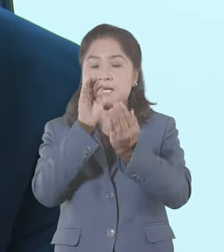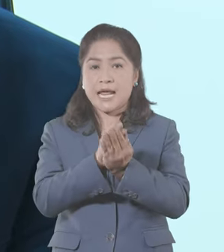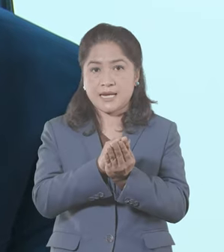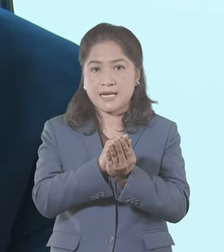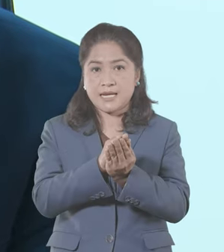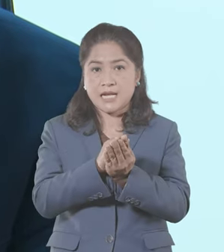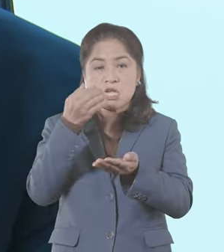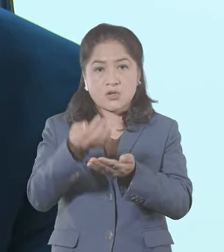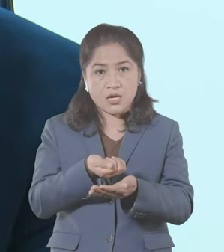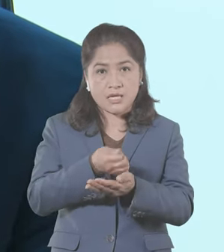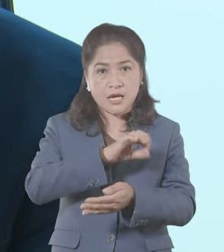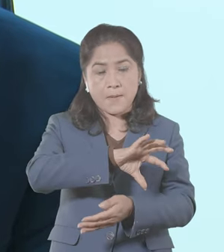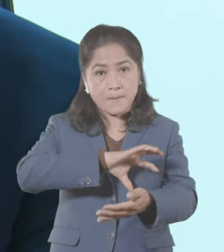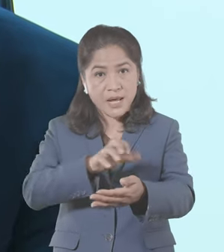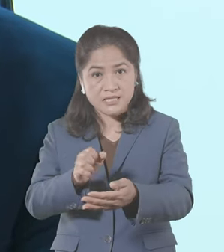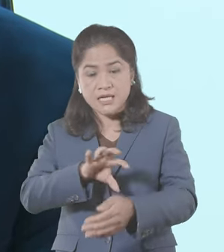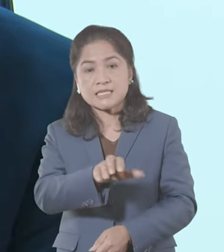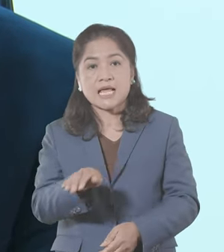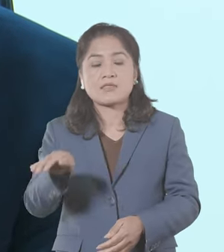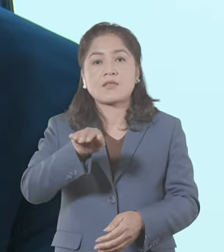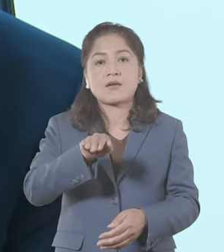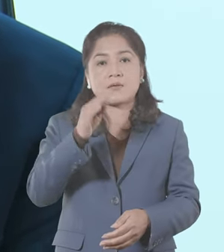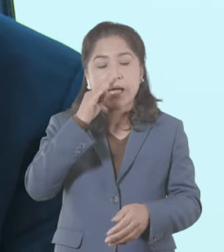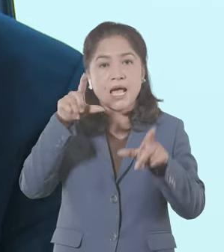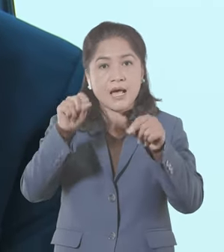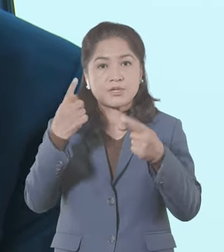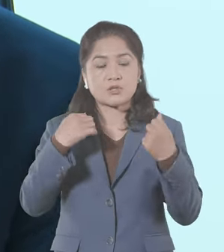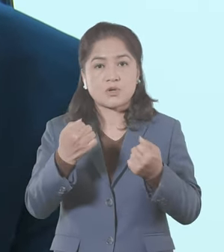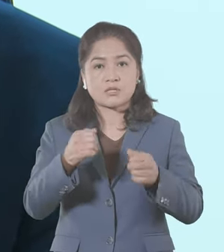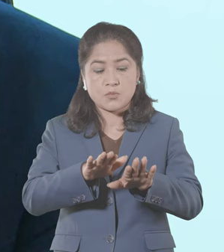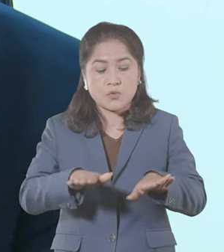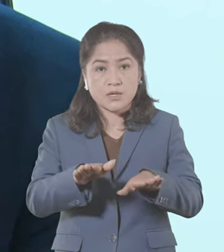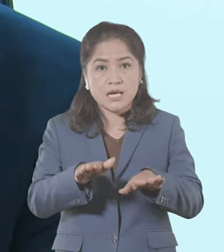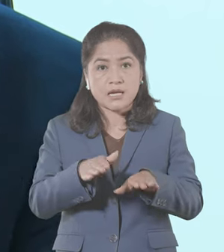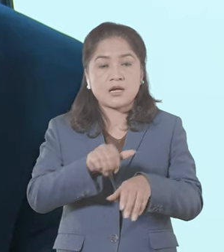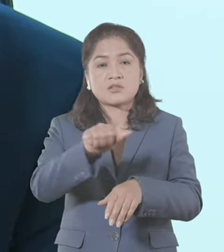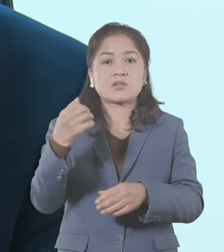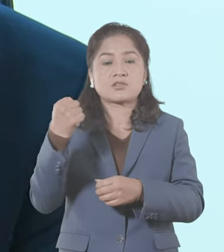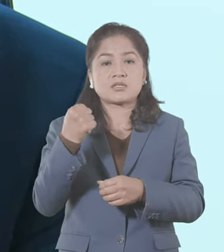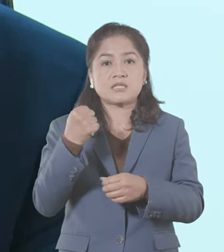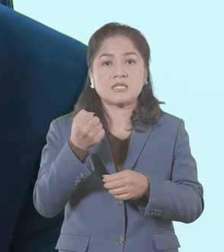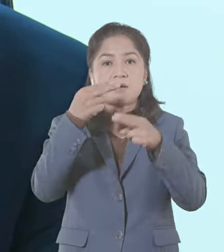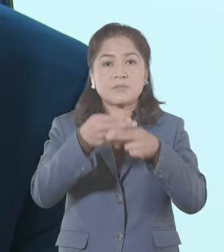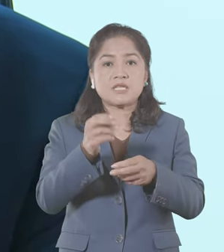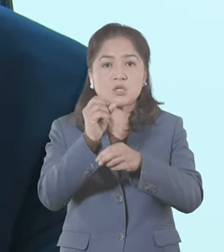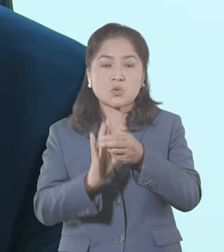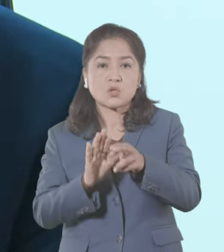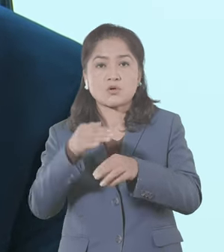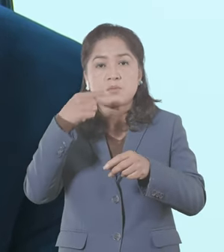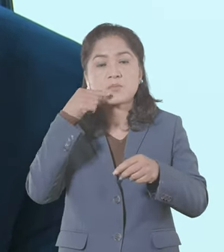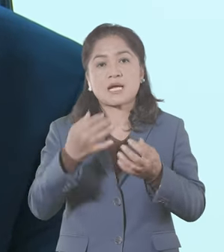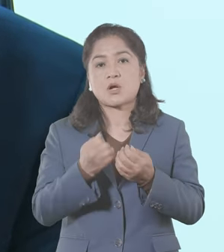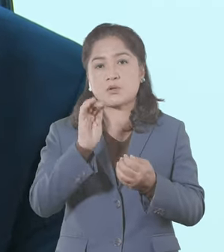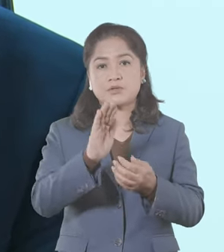उच्च प्राथमिकतामा राखेर संघीय प्रादेशिक र स्थानीय तहमा आवश्यक स्वास्थ्य पूर्वाधार एवं जनशक्ति र वित्तीय